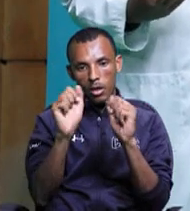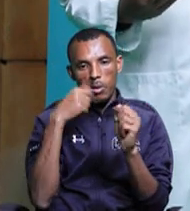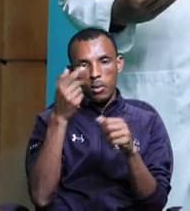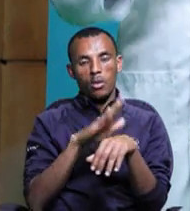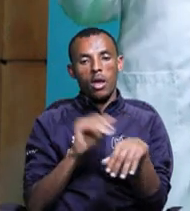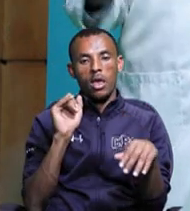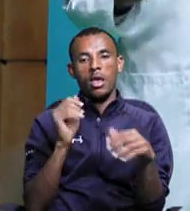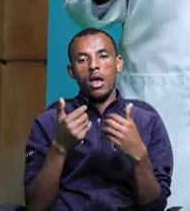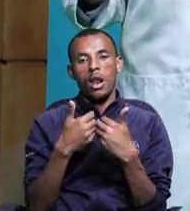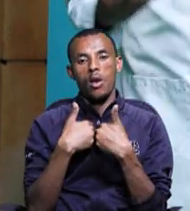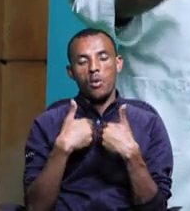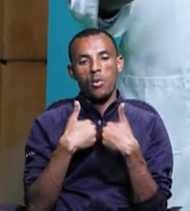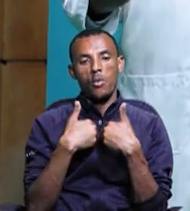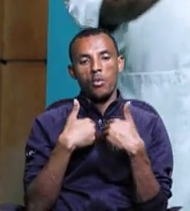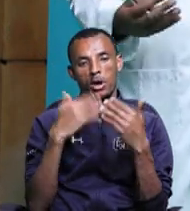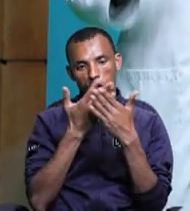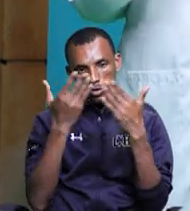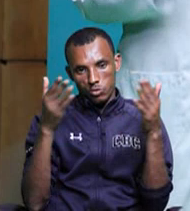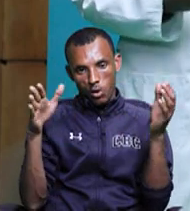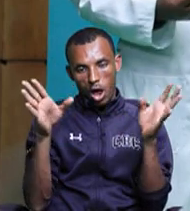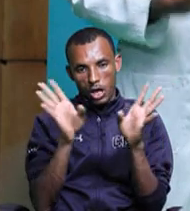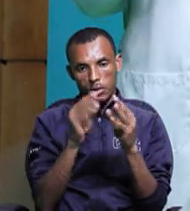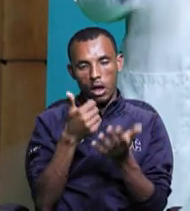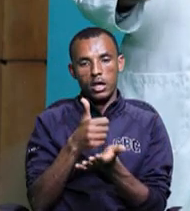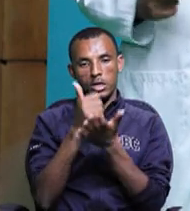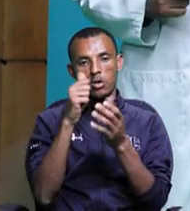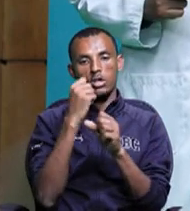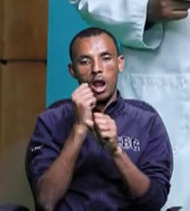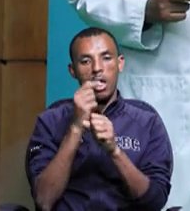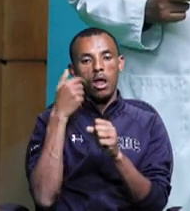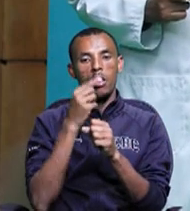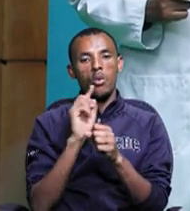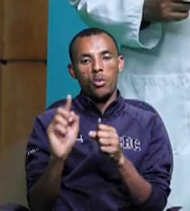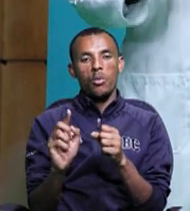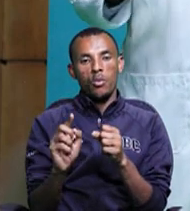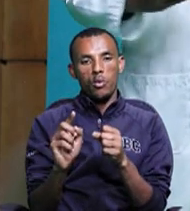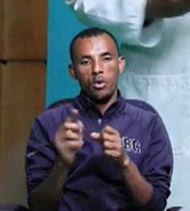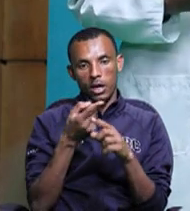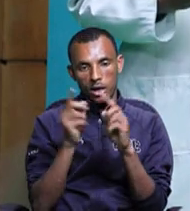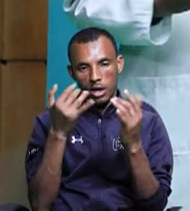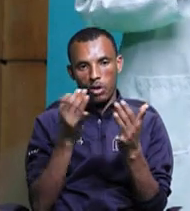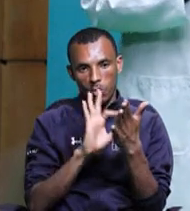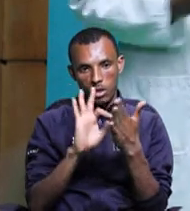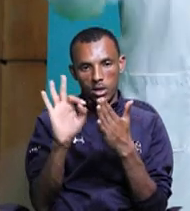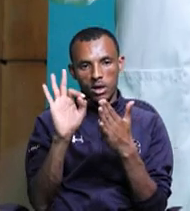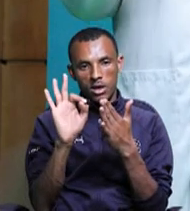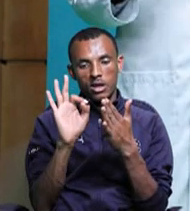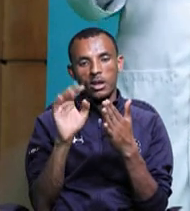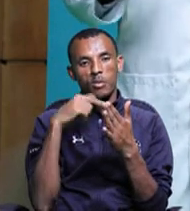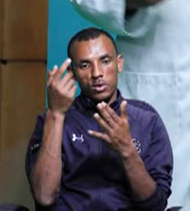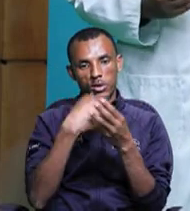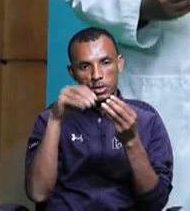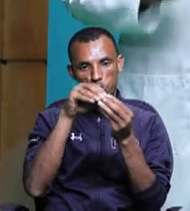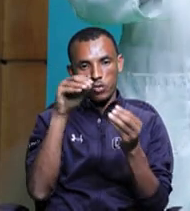ላይ ያሉኝን ግብአቶች ሁሉ አሰባስቤ አግዛለሁ ሰራለሁ ያለ ነው። ግን ይህ ቁጥር እንደምትሉኝ